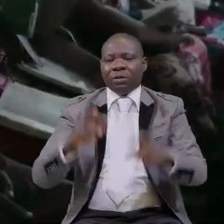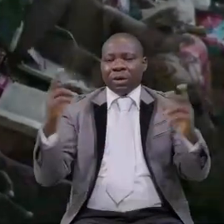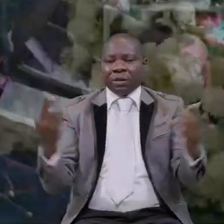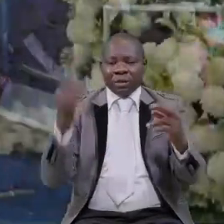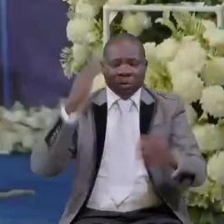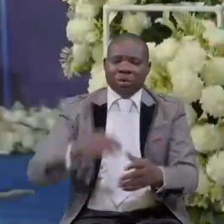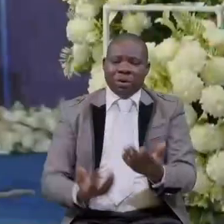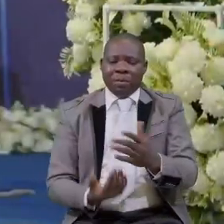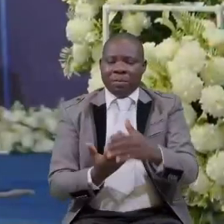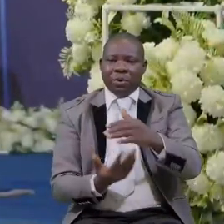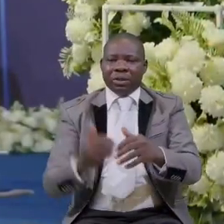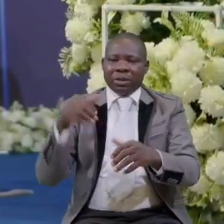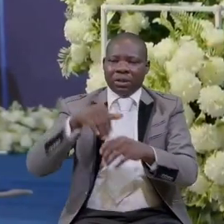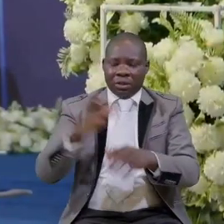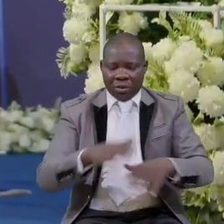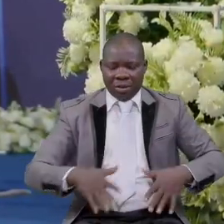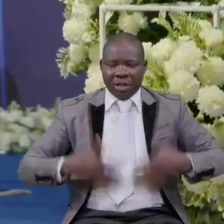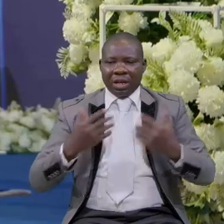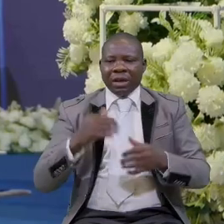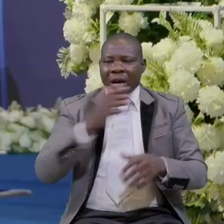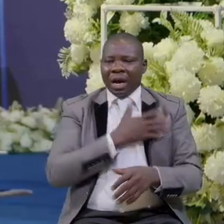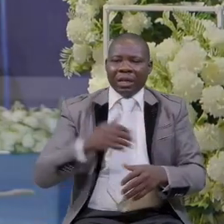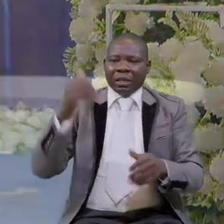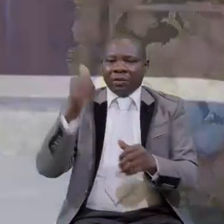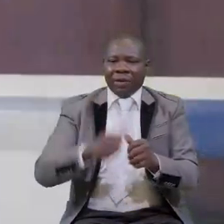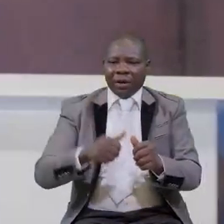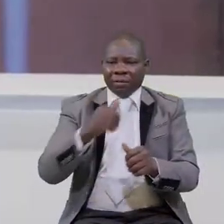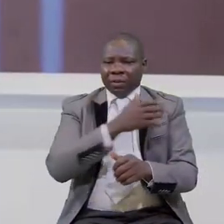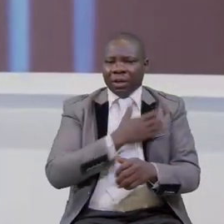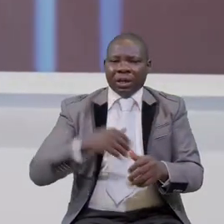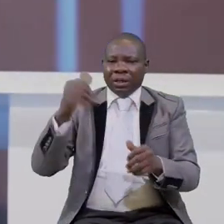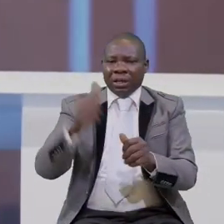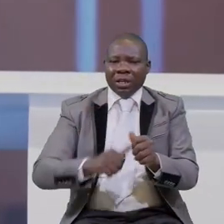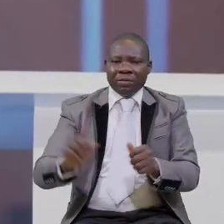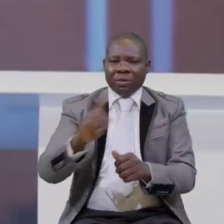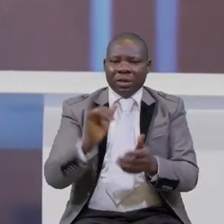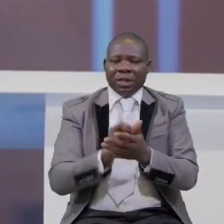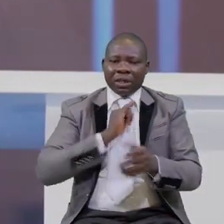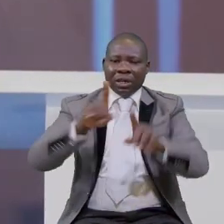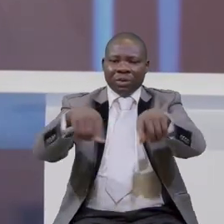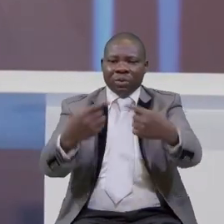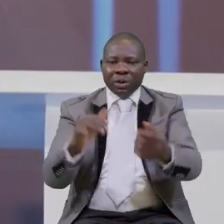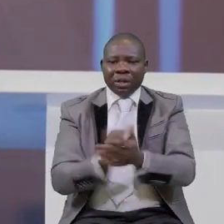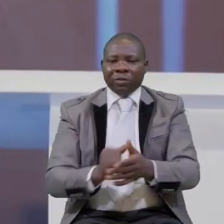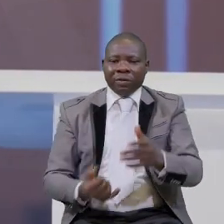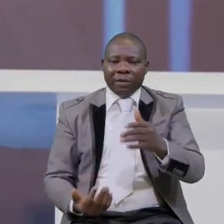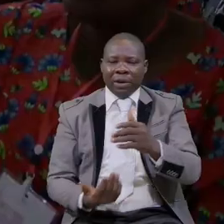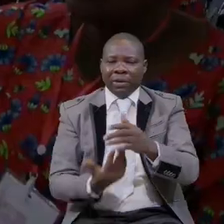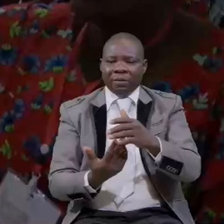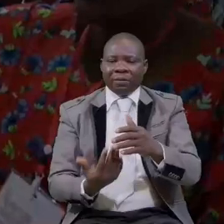Et partout où je vais, ce feu du réveil va brûler au nom